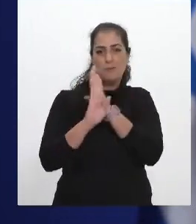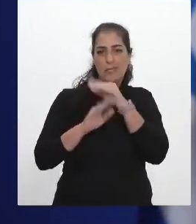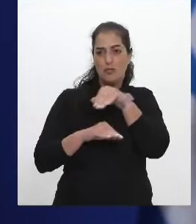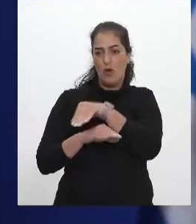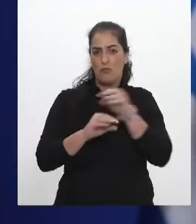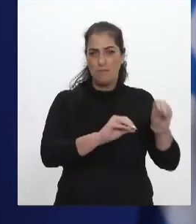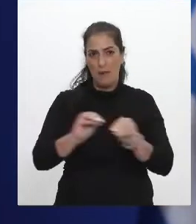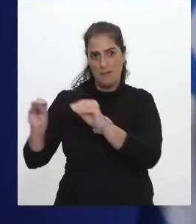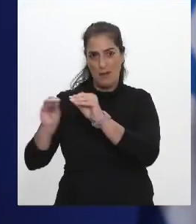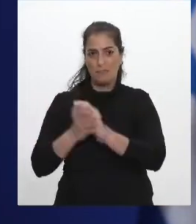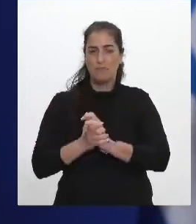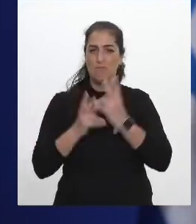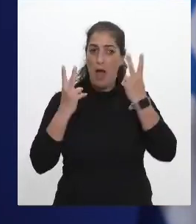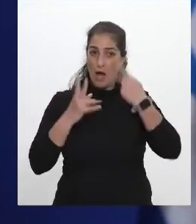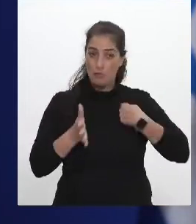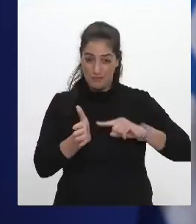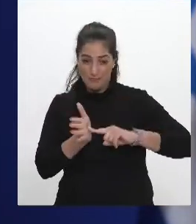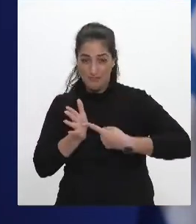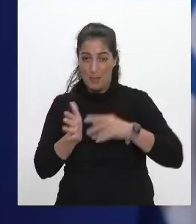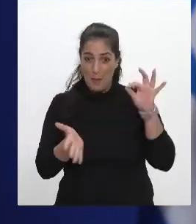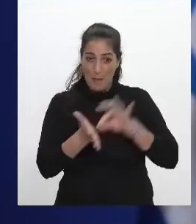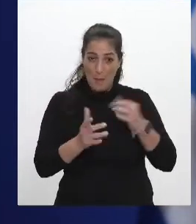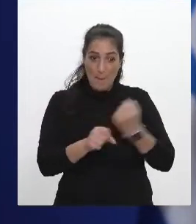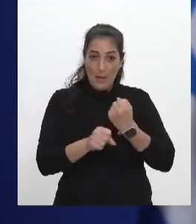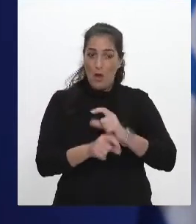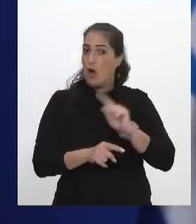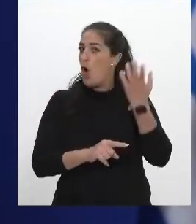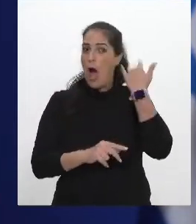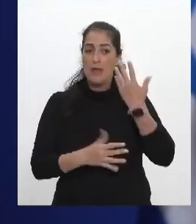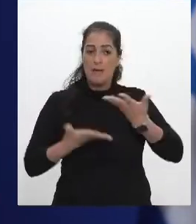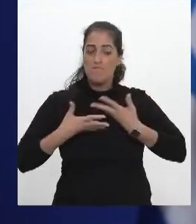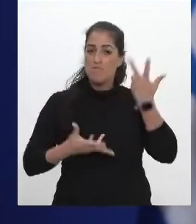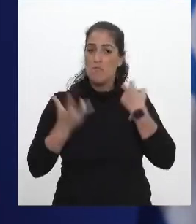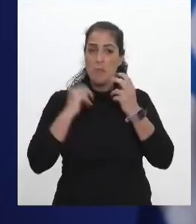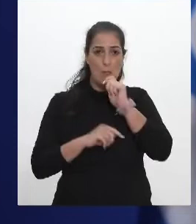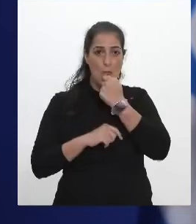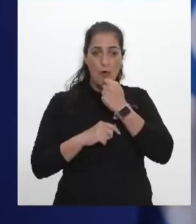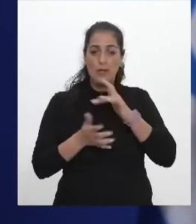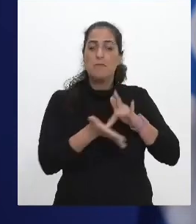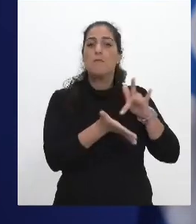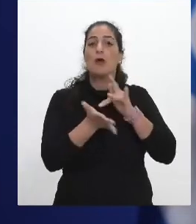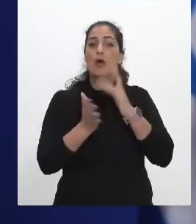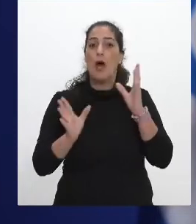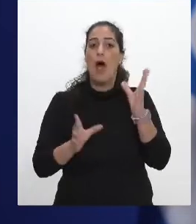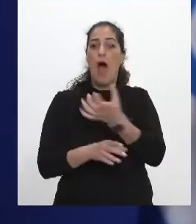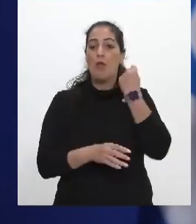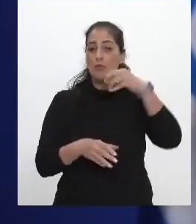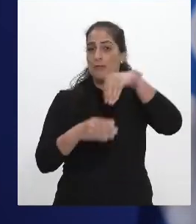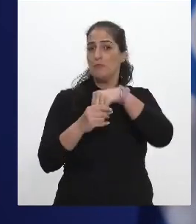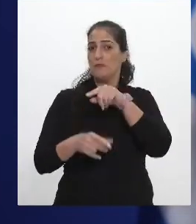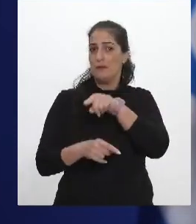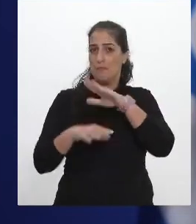לי להדגיש בעת הפעילות לא היה מודן המצאות חטופים במבנה ב-10